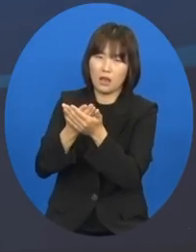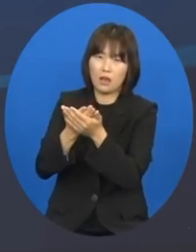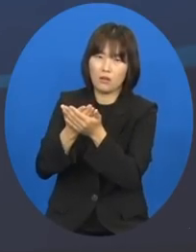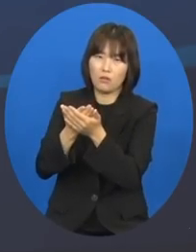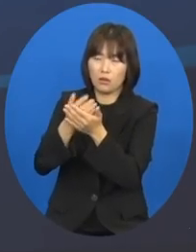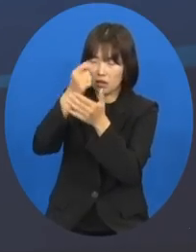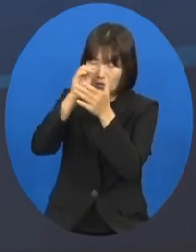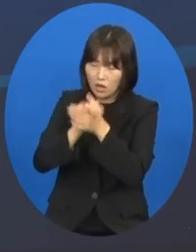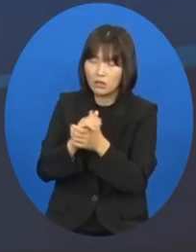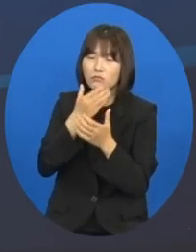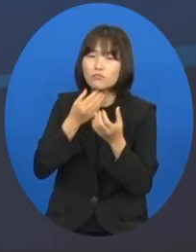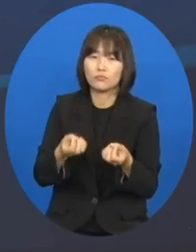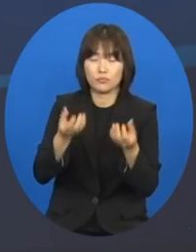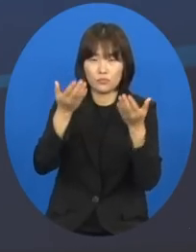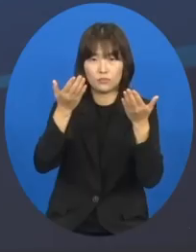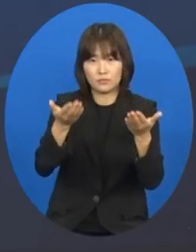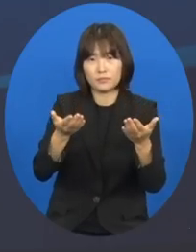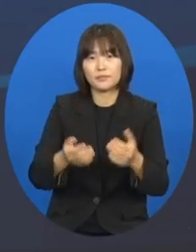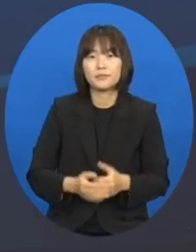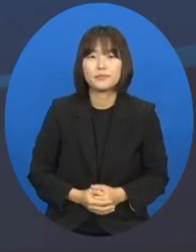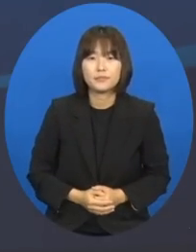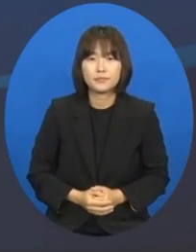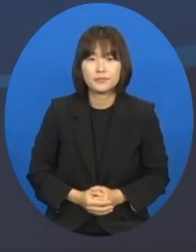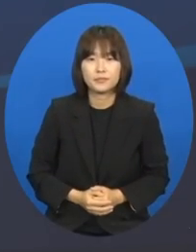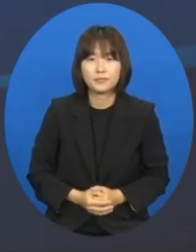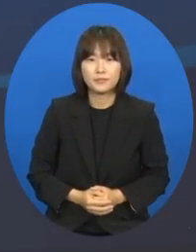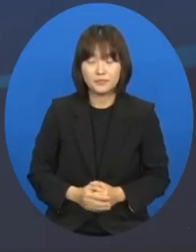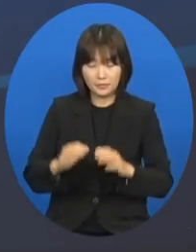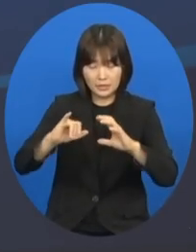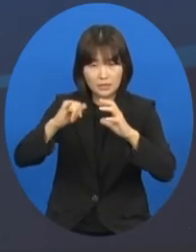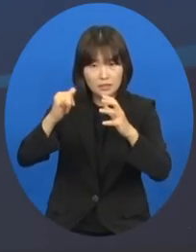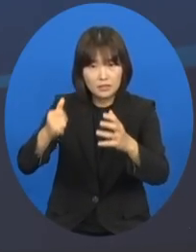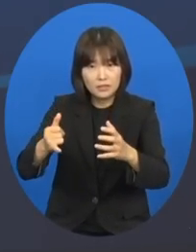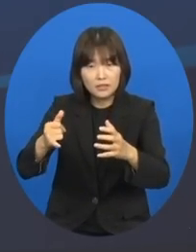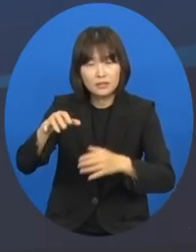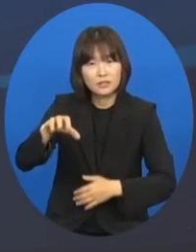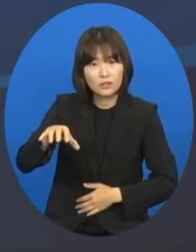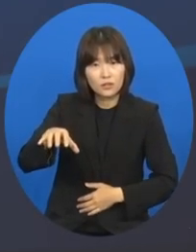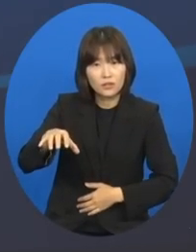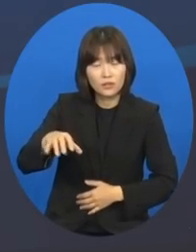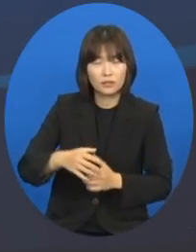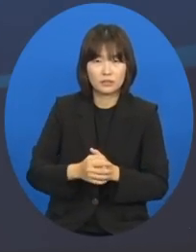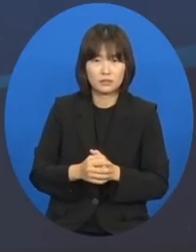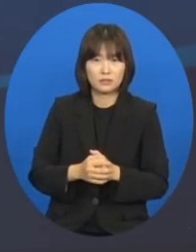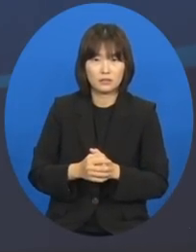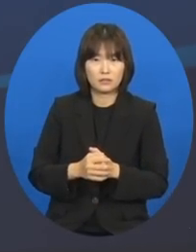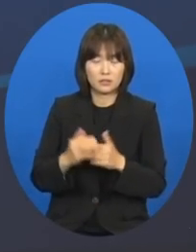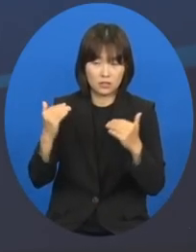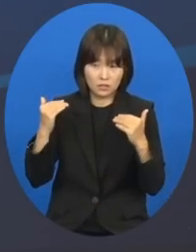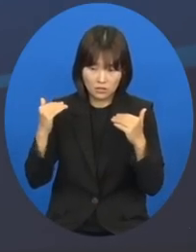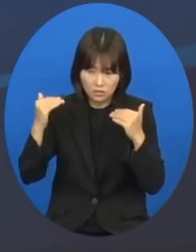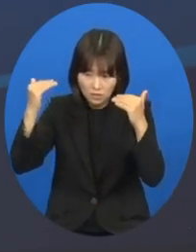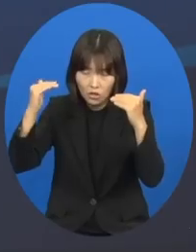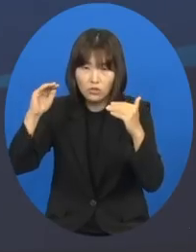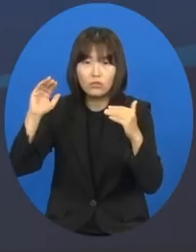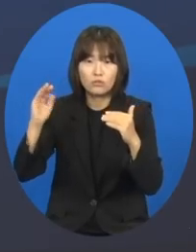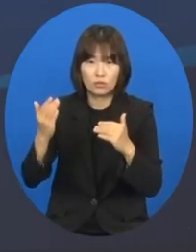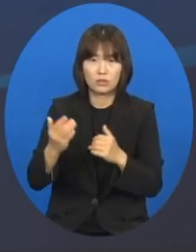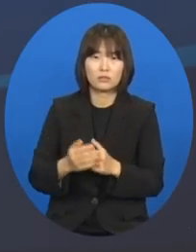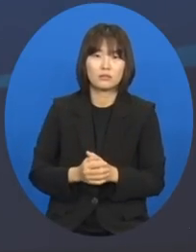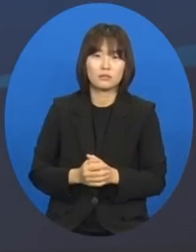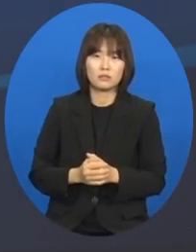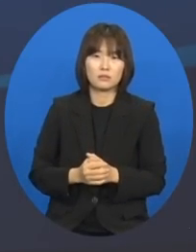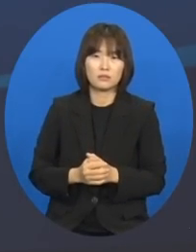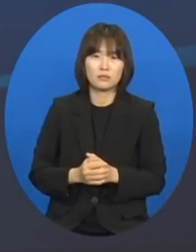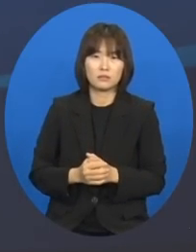은혜를 구할 줄 아는 사람이 되는 것 중요해요 세상에서 사람이 성인이 된다는 건 사회와 가정을 거친다는 건